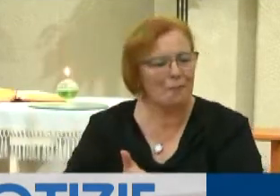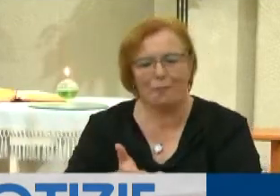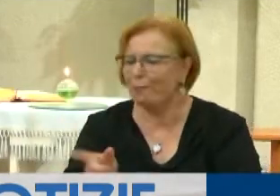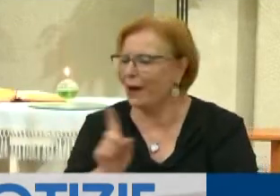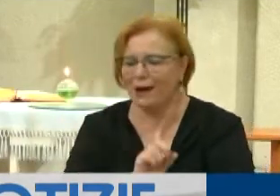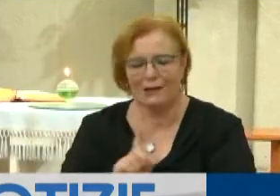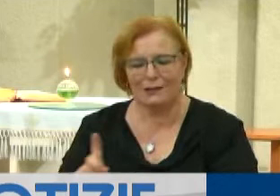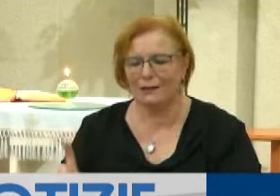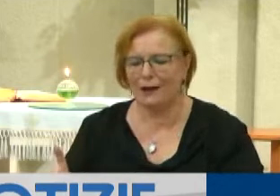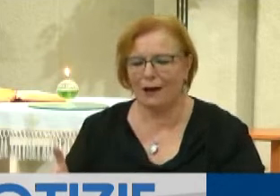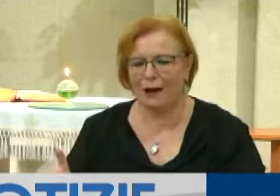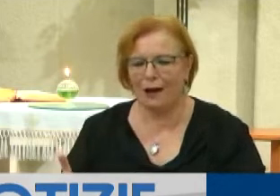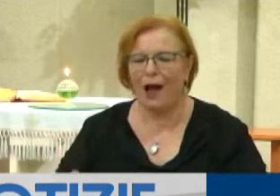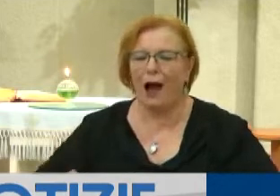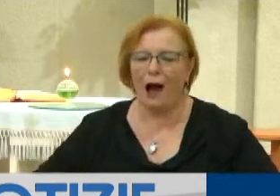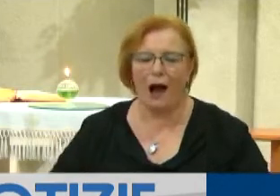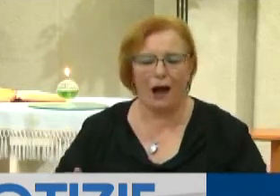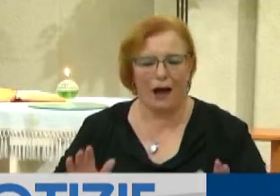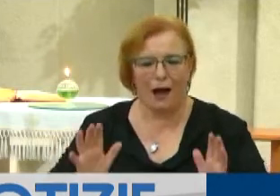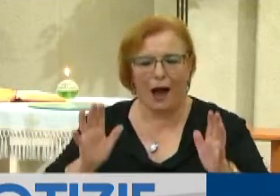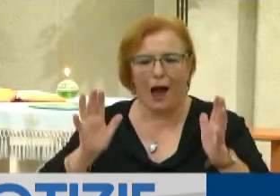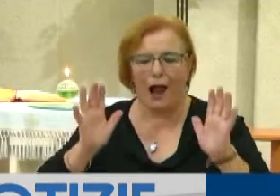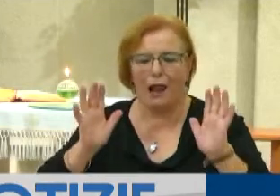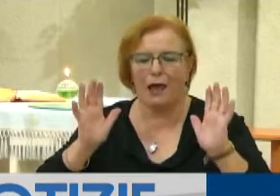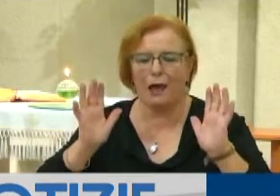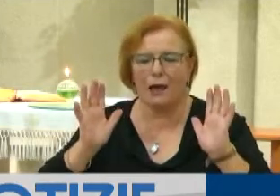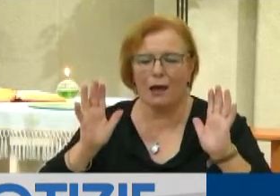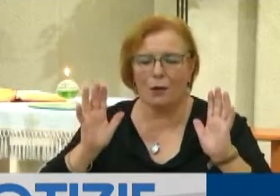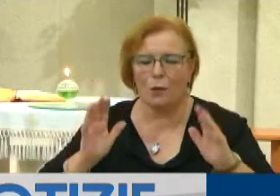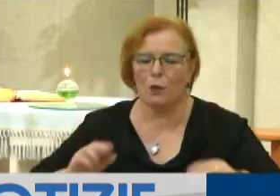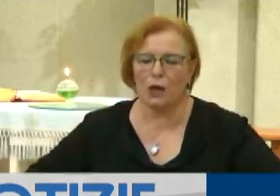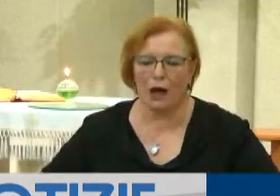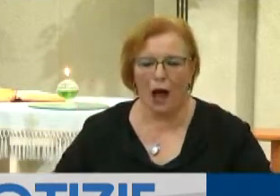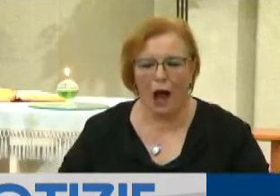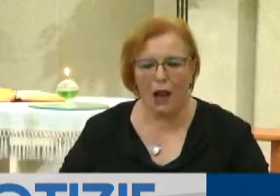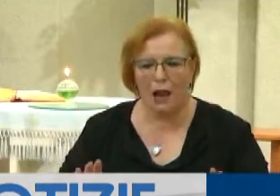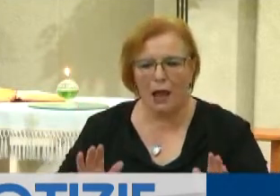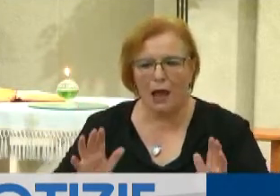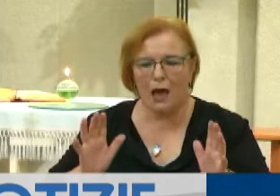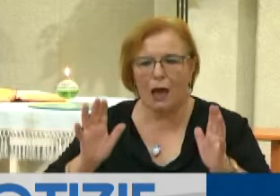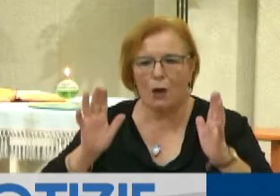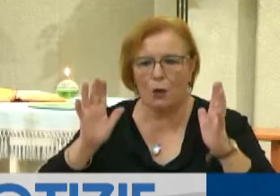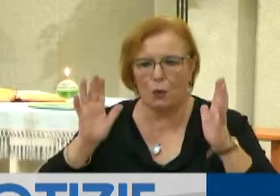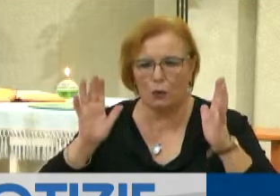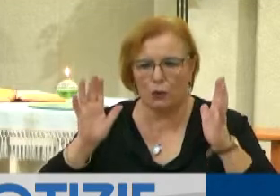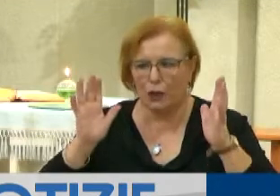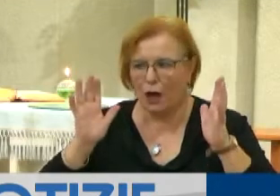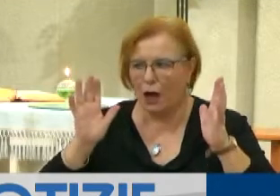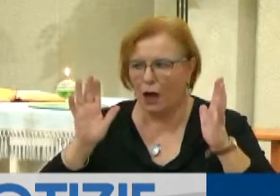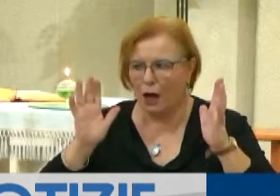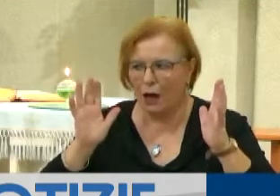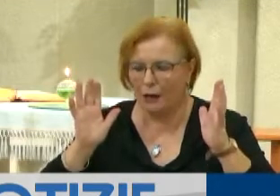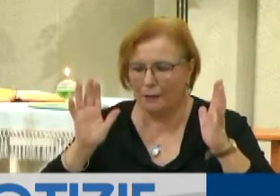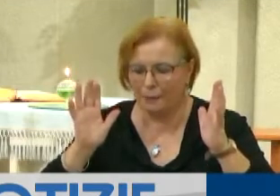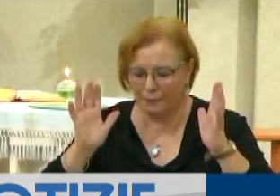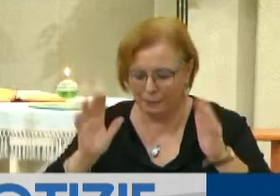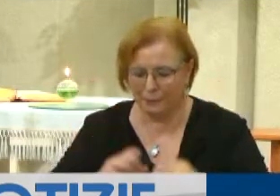nelle diverse diocesi la cura di percorsi catechistici inclusivi per persone che presentano disabilità, assicurando nel contempo che possano